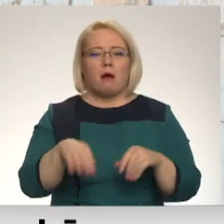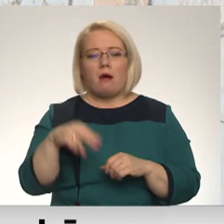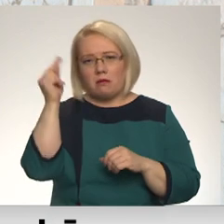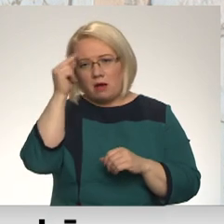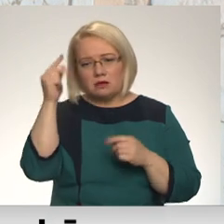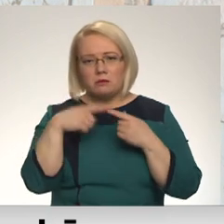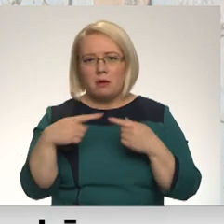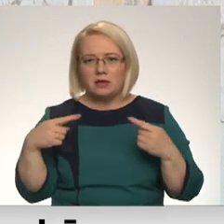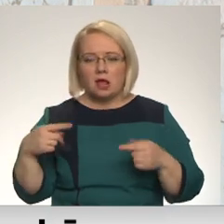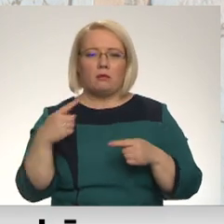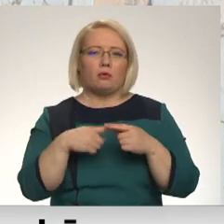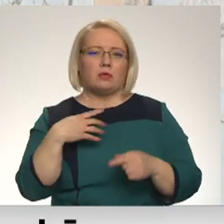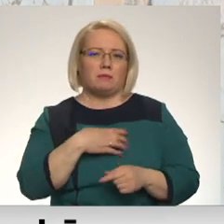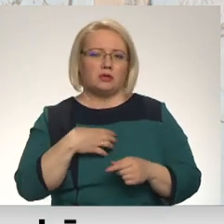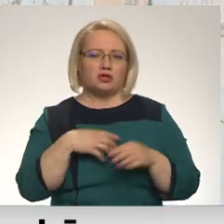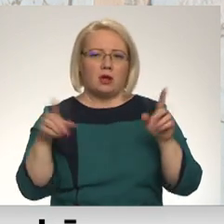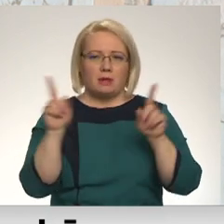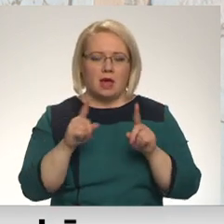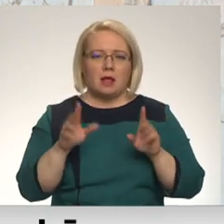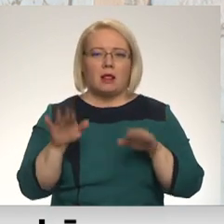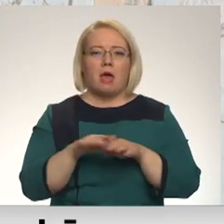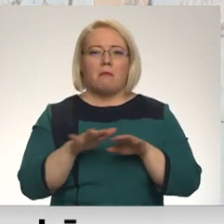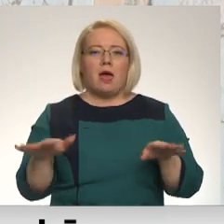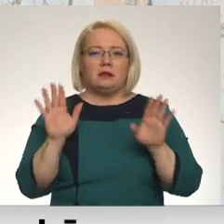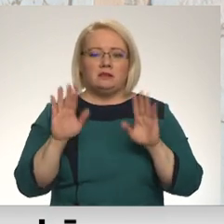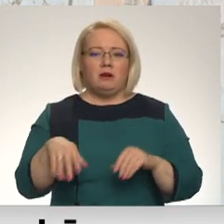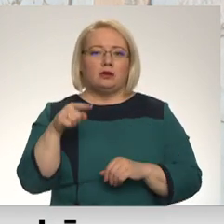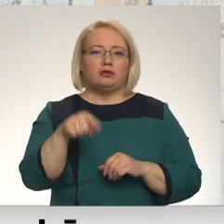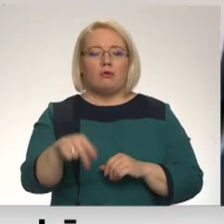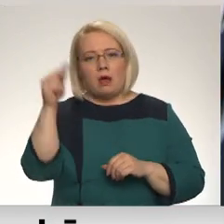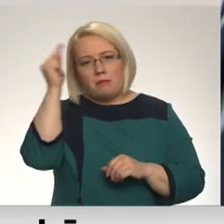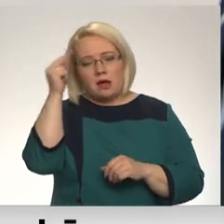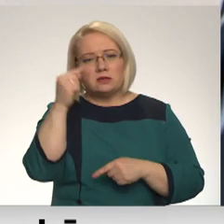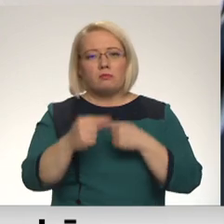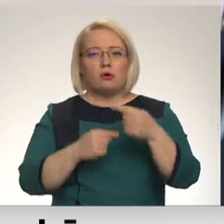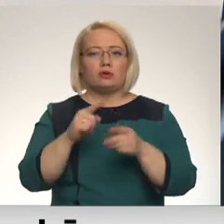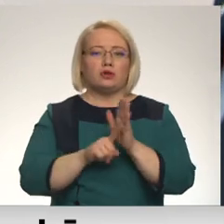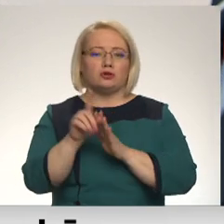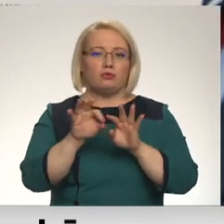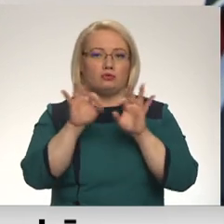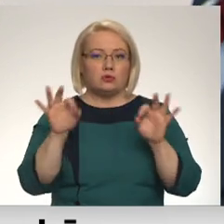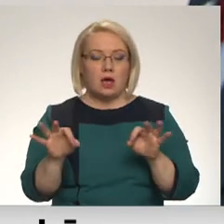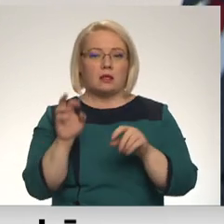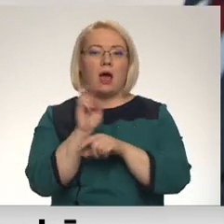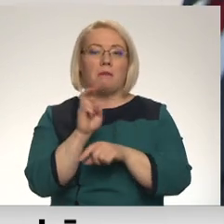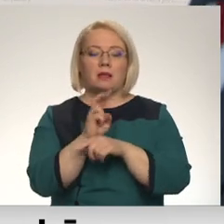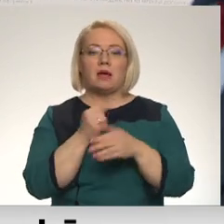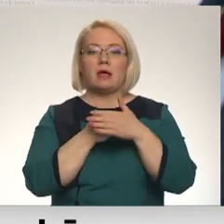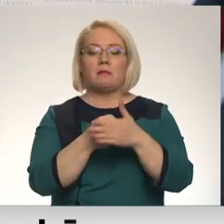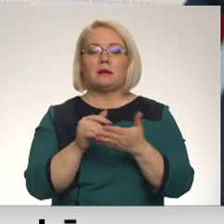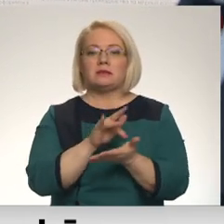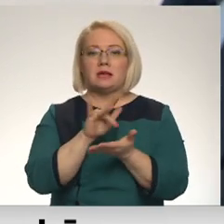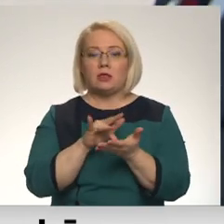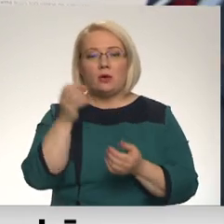un nepieciešamām lietām, lai bērns varētu šo mācību procesu uzsākt. Apmeklējot atbalsta centru,